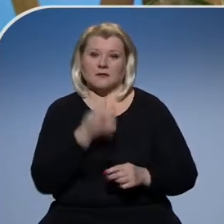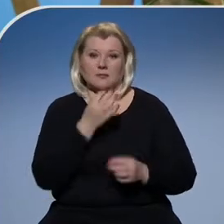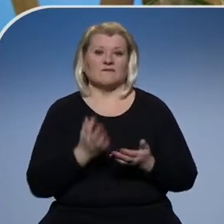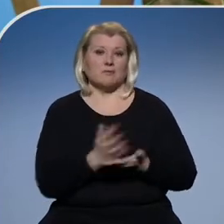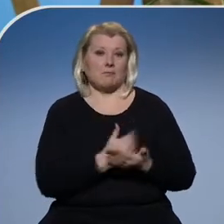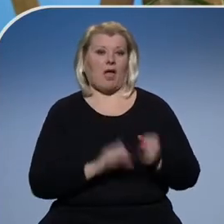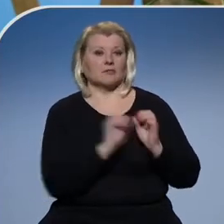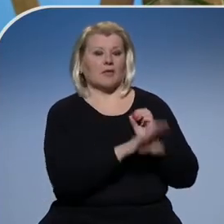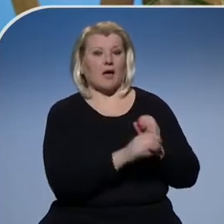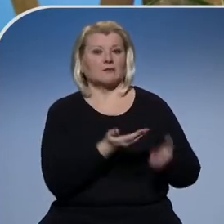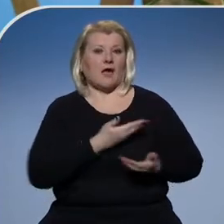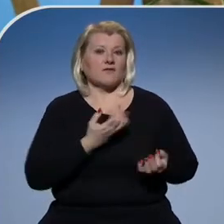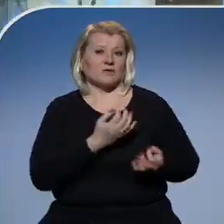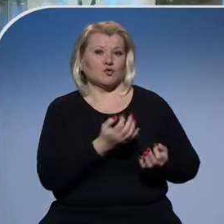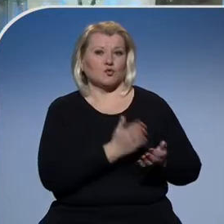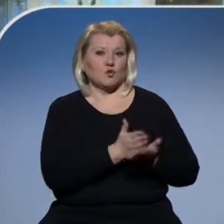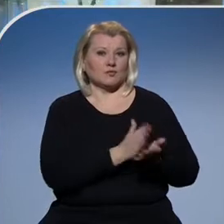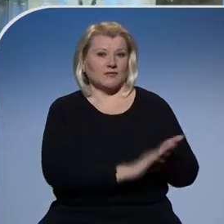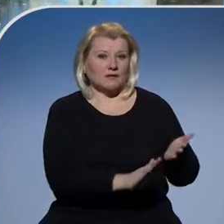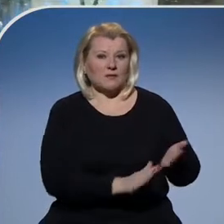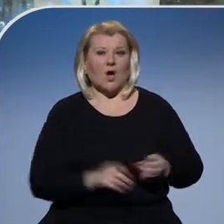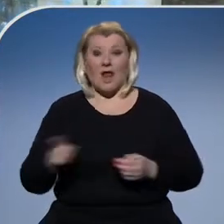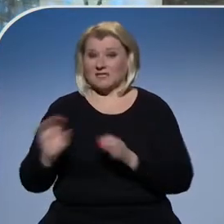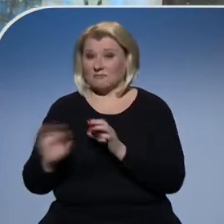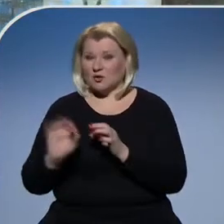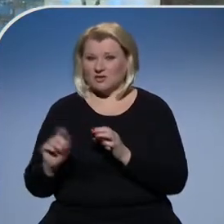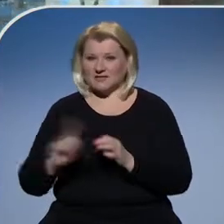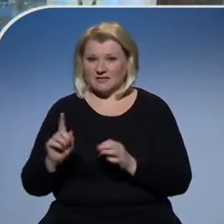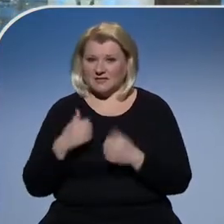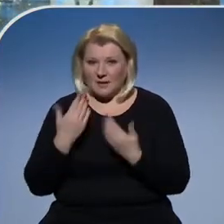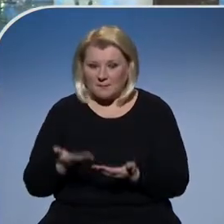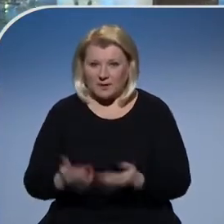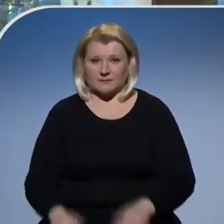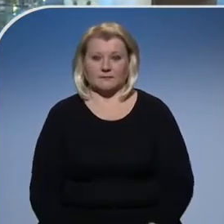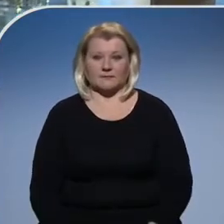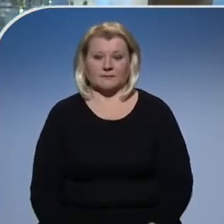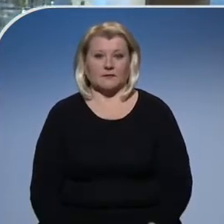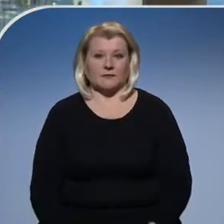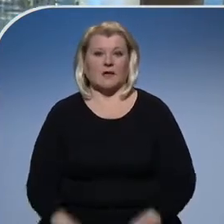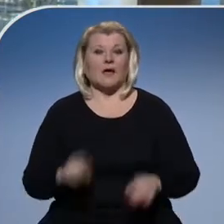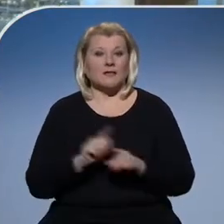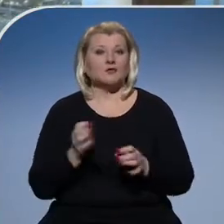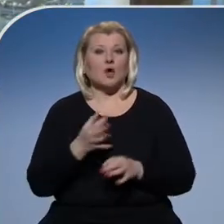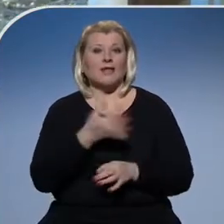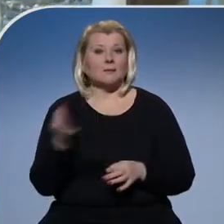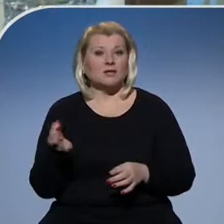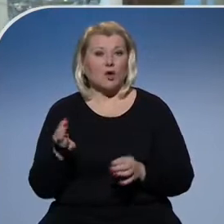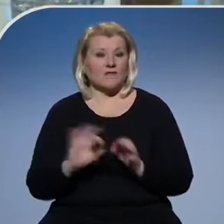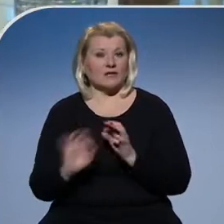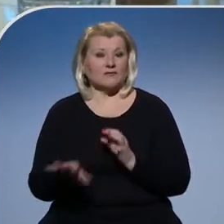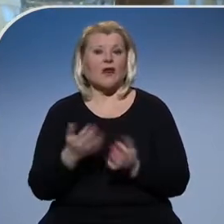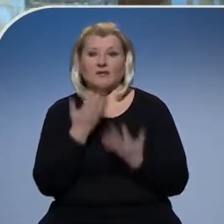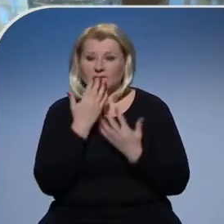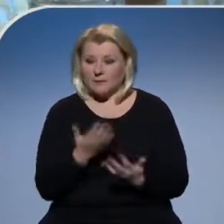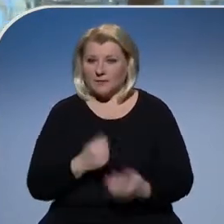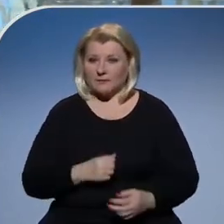nejsou. Termínovaný vklad je také vlastně možnost, jak nějak zhodnotit finanční prostředky, jak ty pracují. Zase